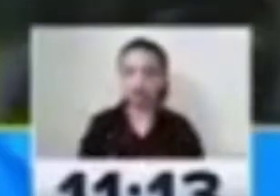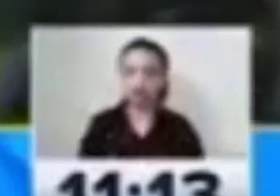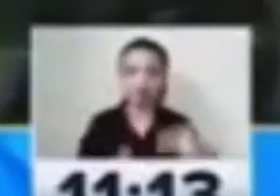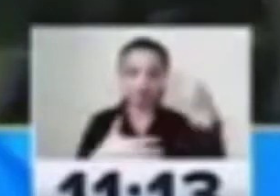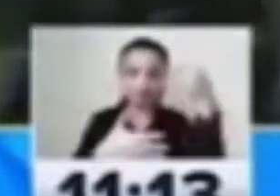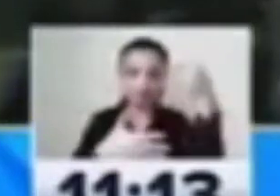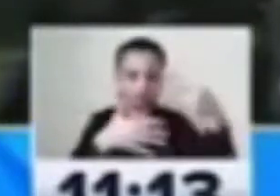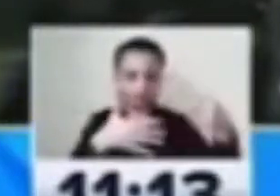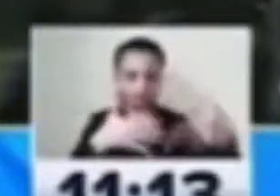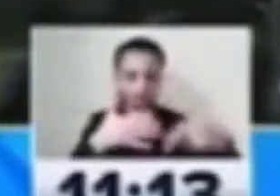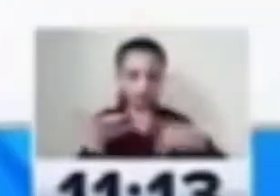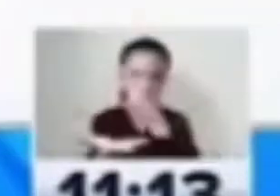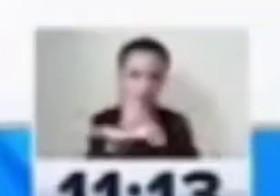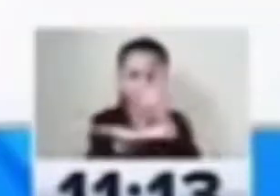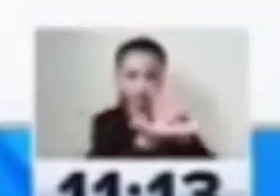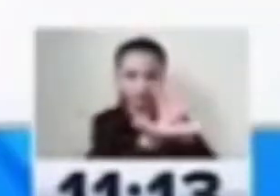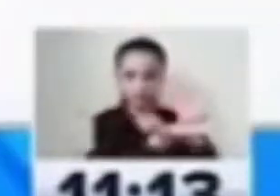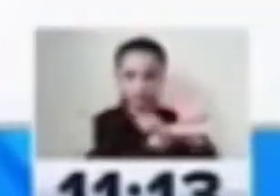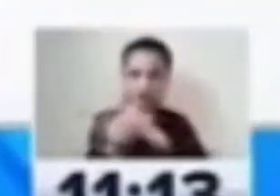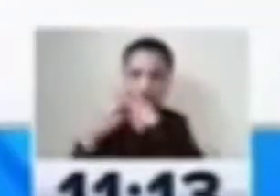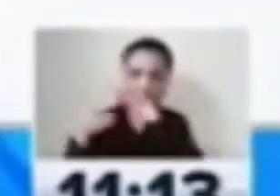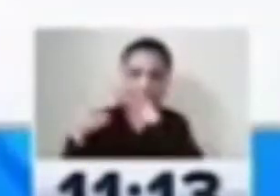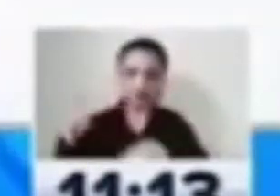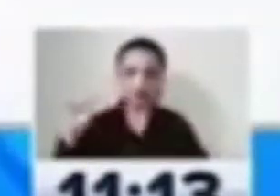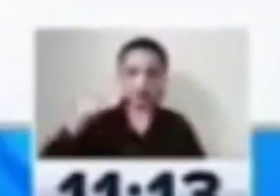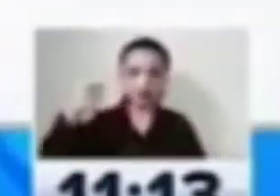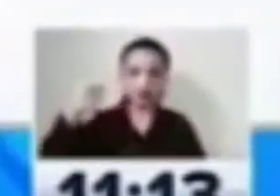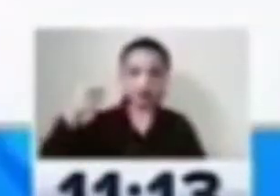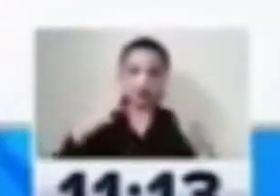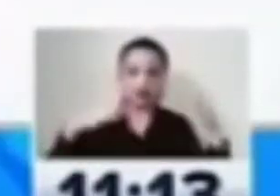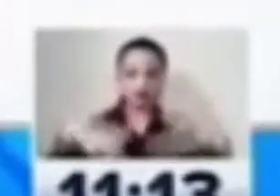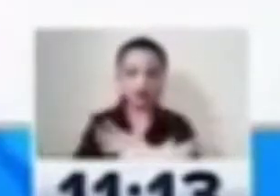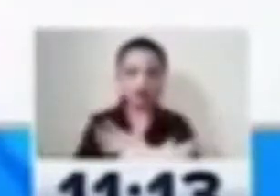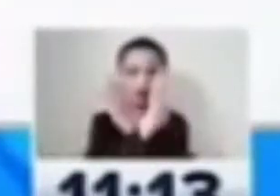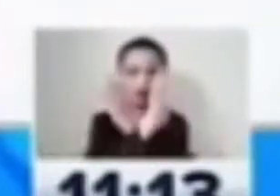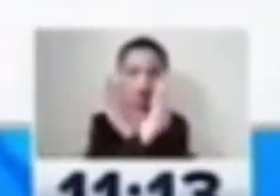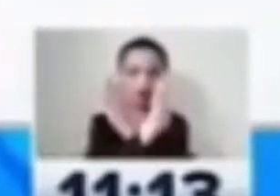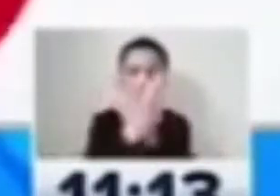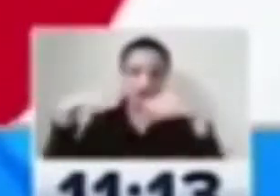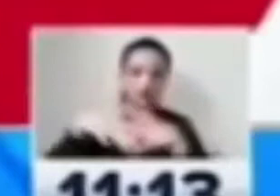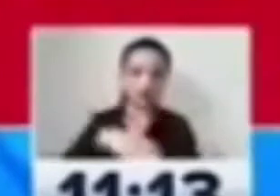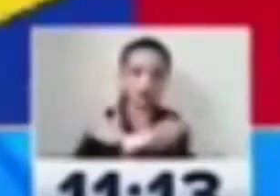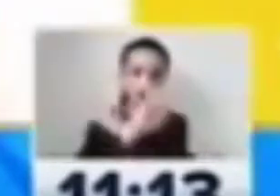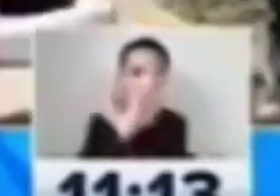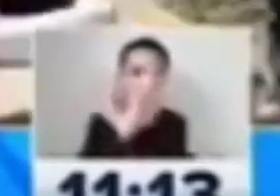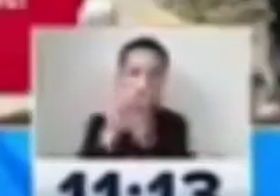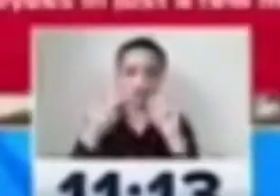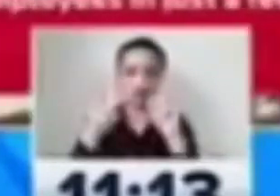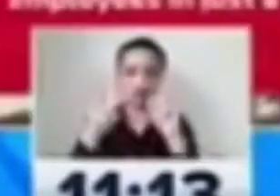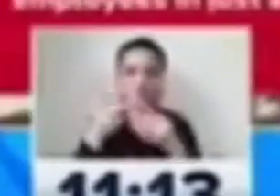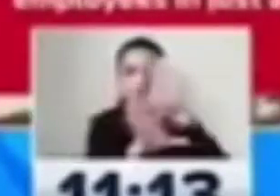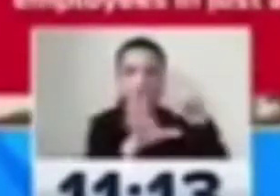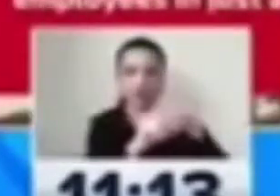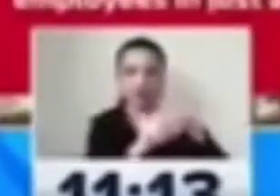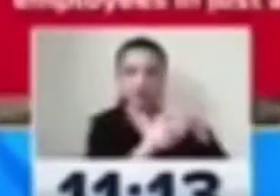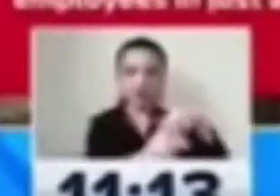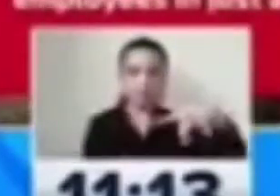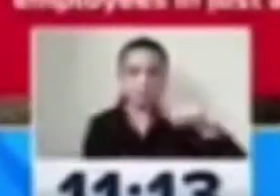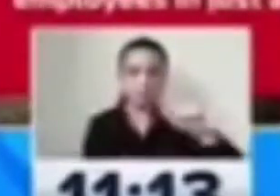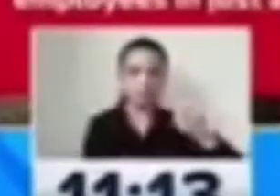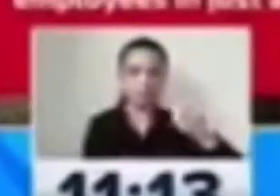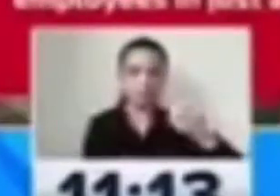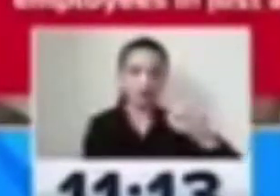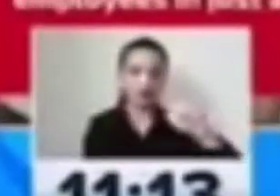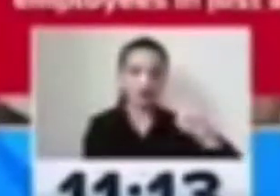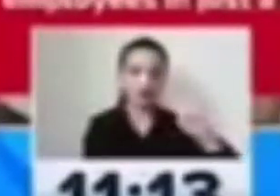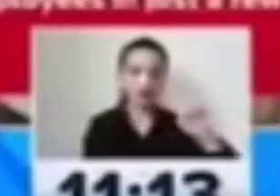talaga. If you will recall, Sec. Martin, ang original na pangalan po ng dito is Mindanao